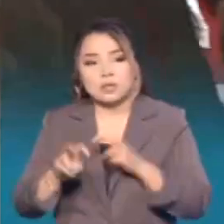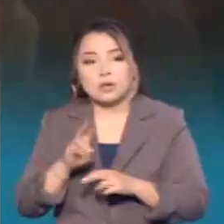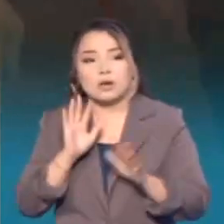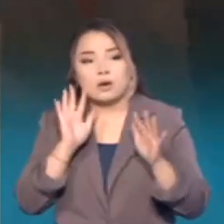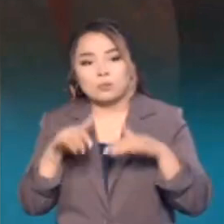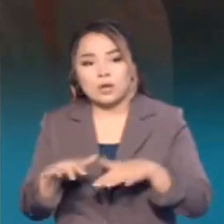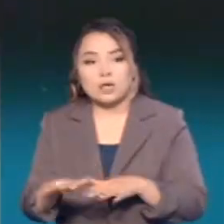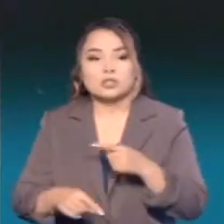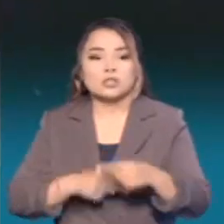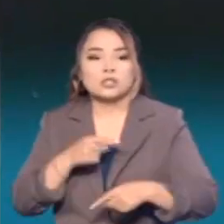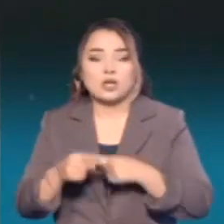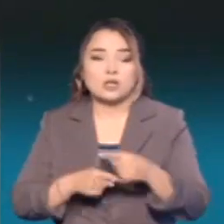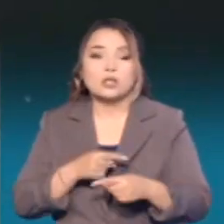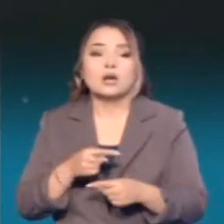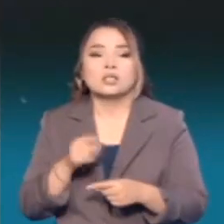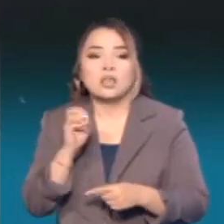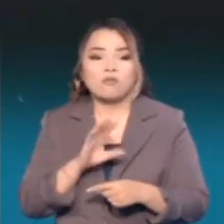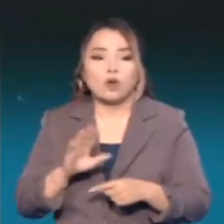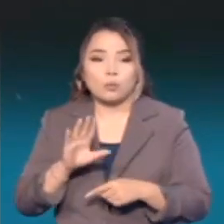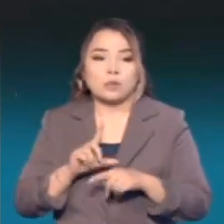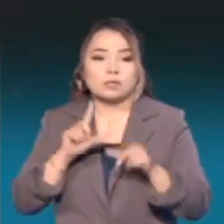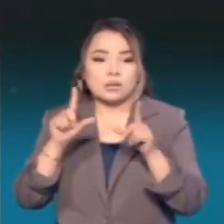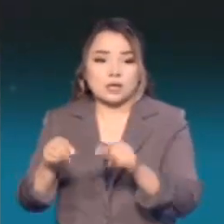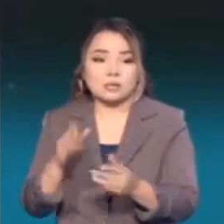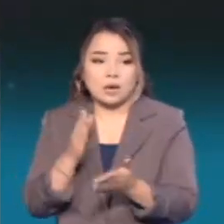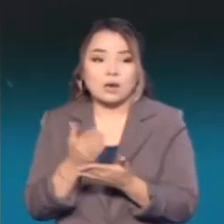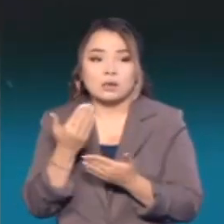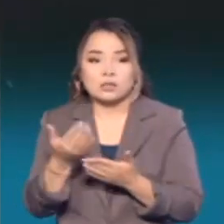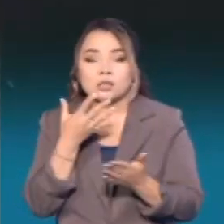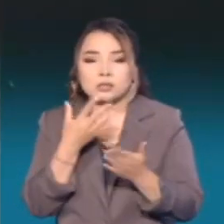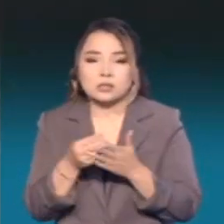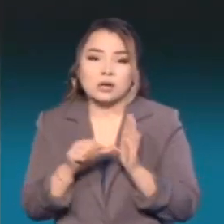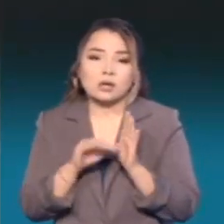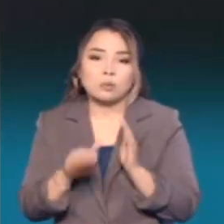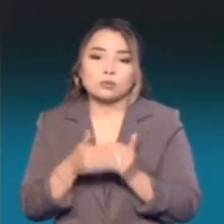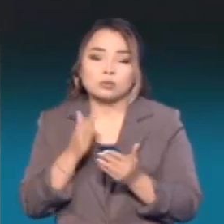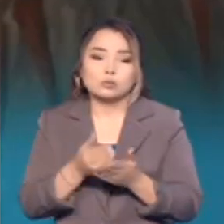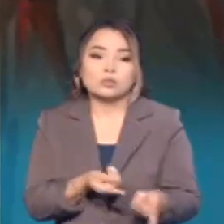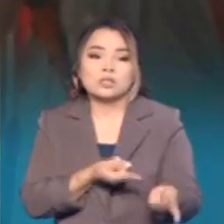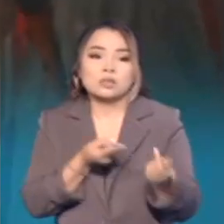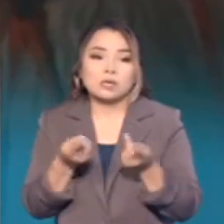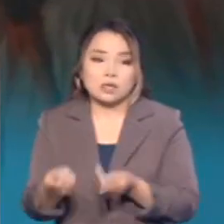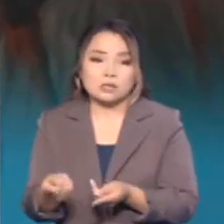теңізбен Еуропаға аттанады. Биыл Испанияға осындай жолмен 6 мыңға жуық мигрант барған.